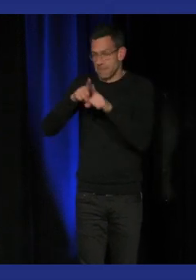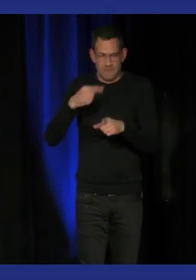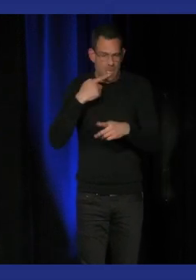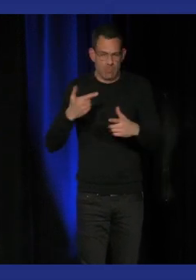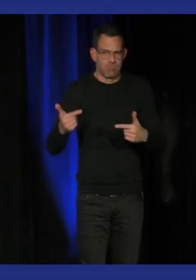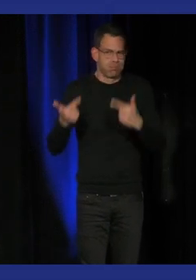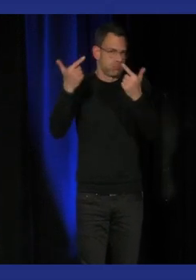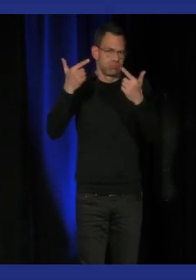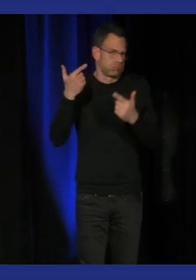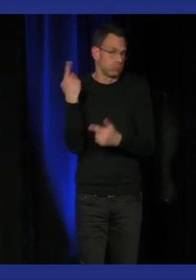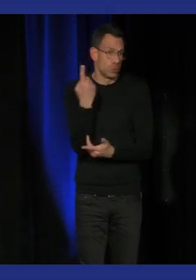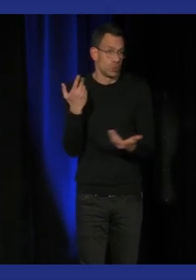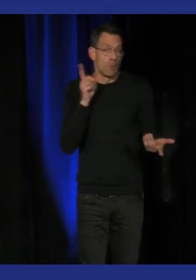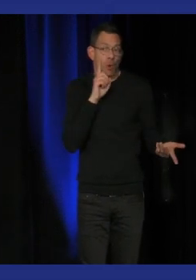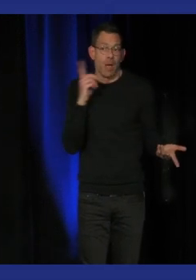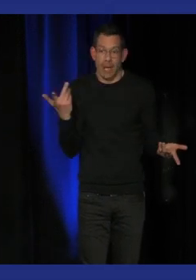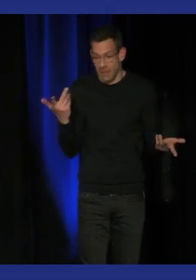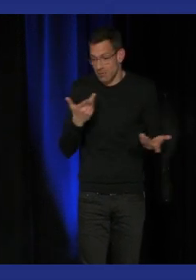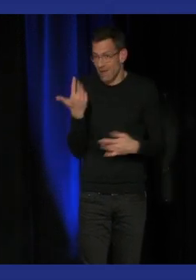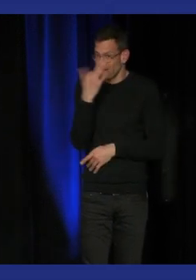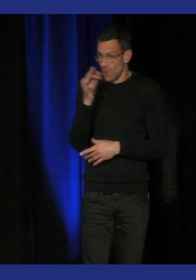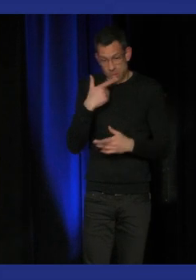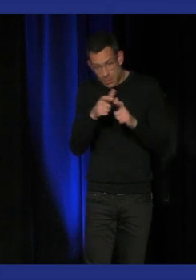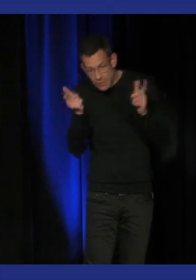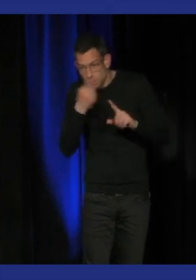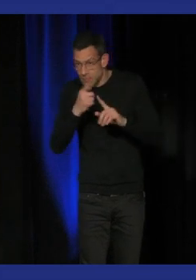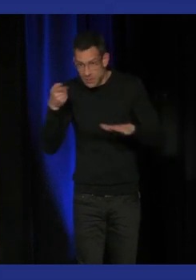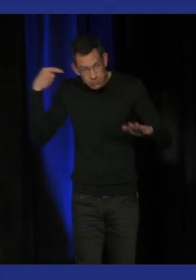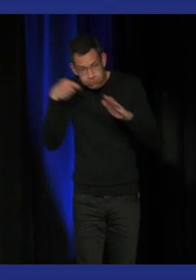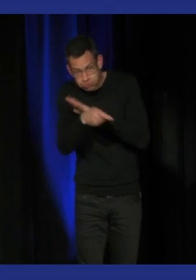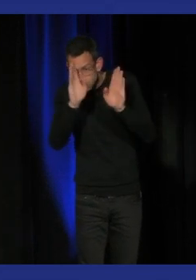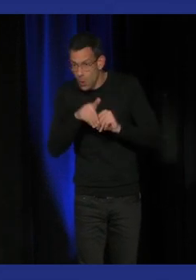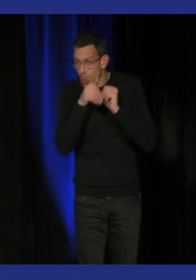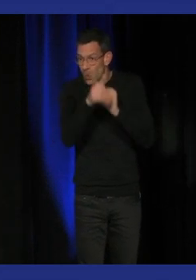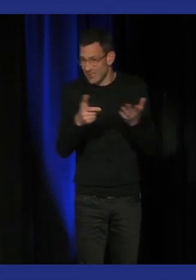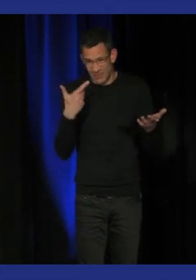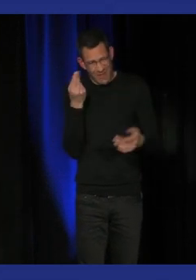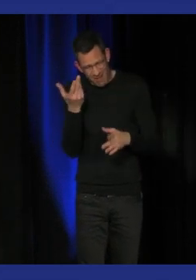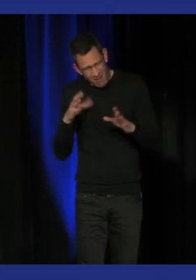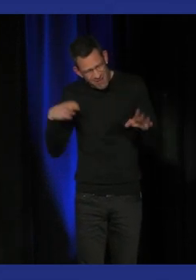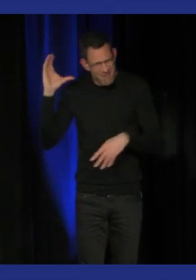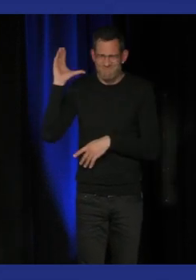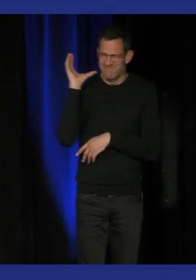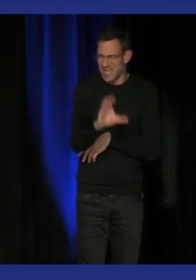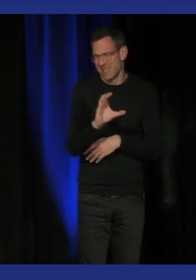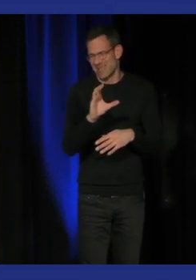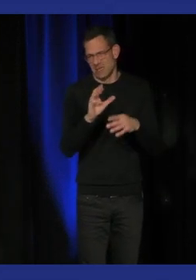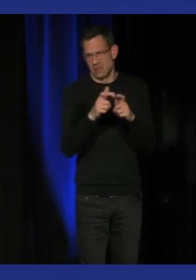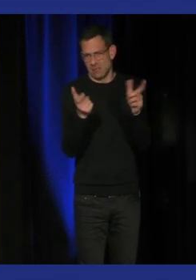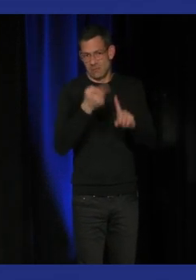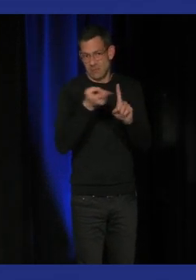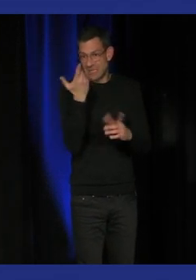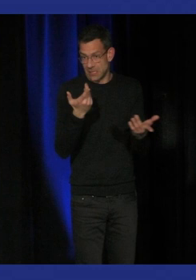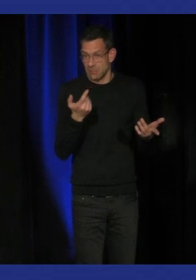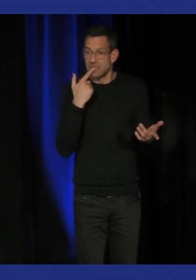toujours, la France continue de subventionner les institutions spécialisées, de mettre beaucoup, beaucoup d'argent dans ces institutions, ce qui est du coup de